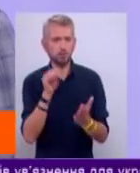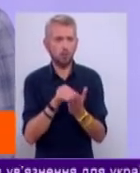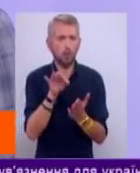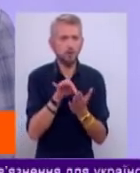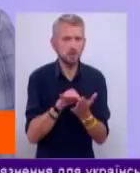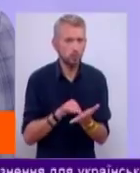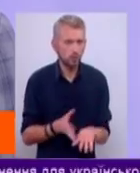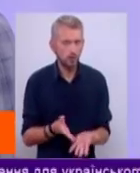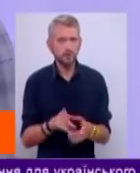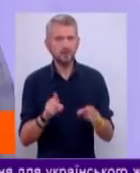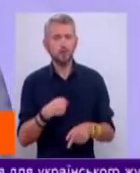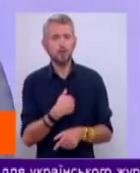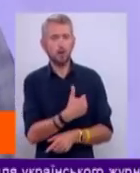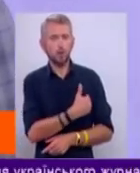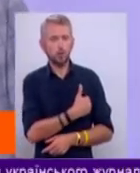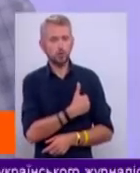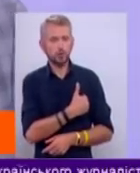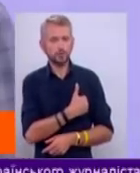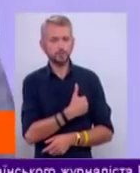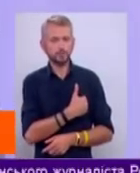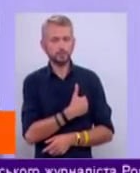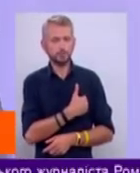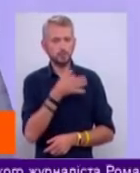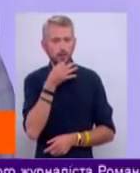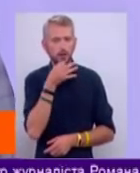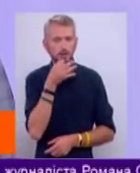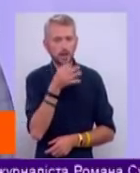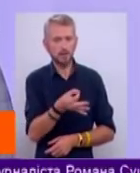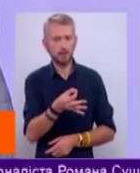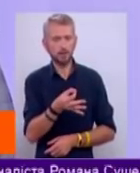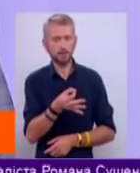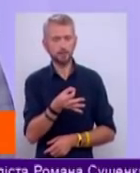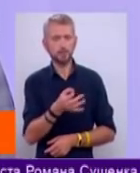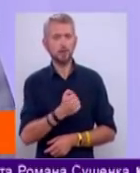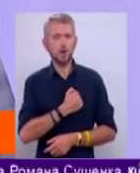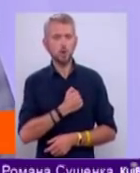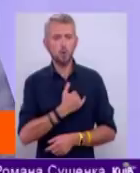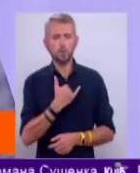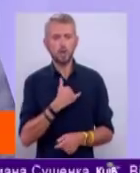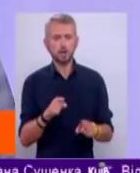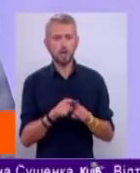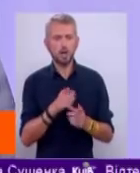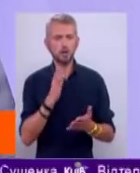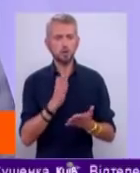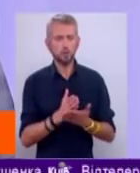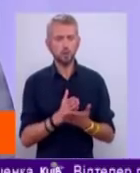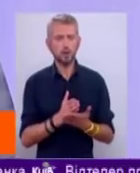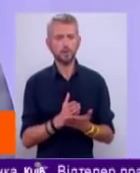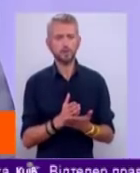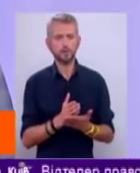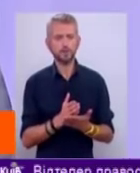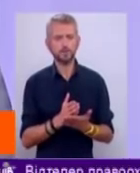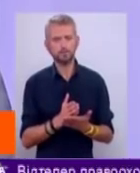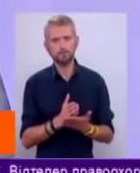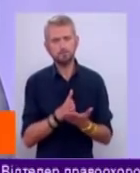Також я хочу, якби, сказати, на жаль, у нас така от існує, не